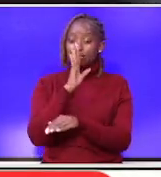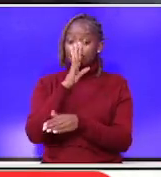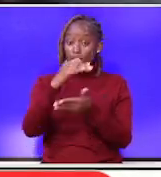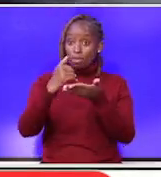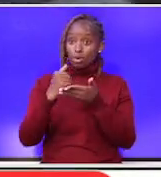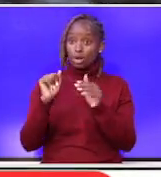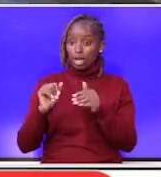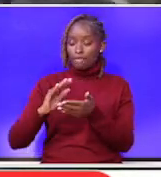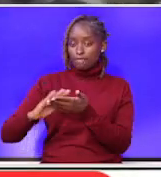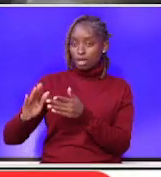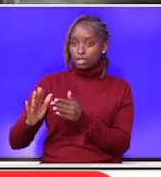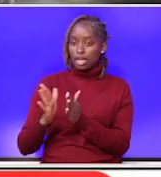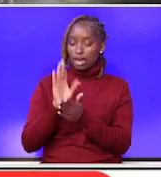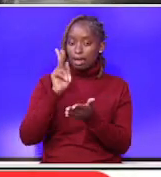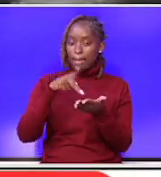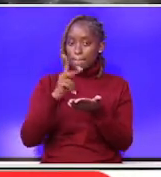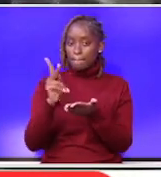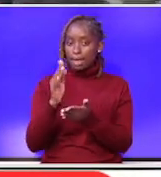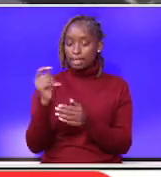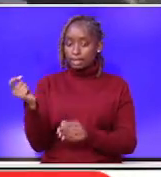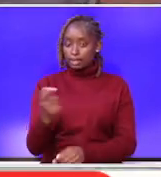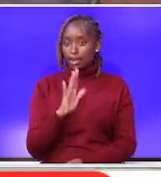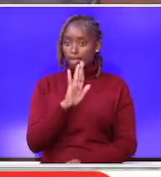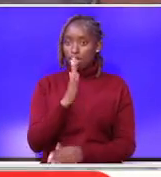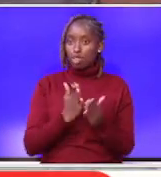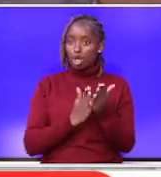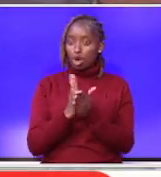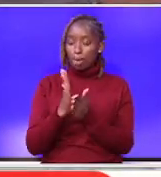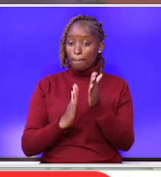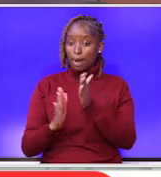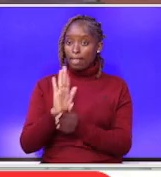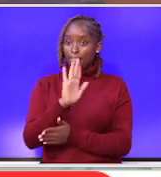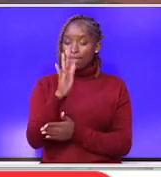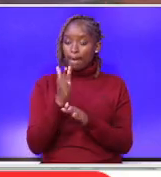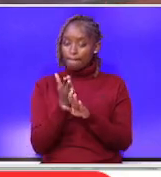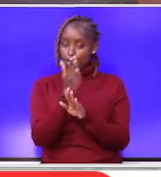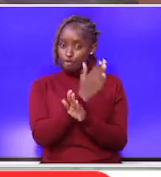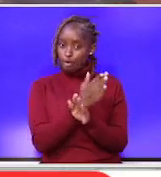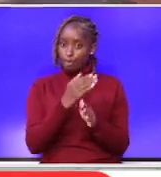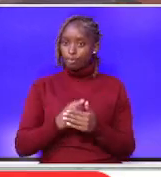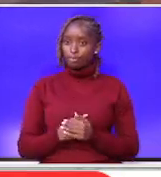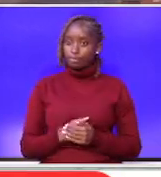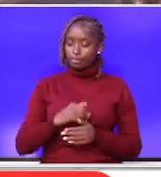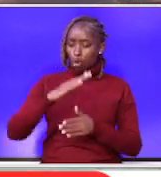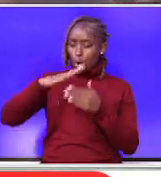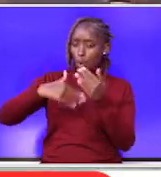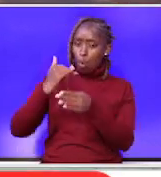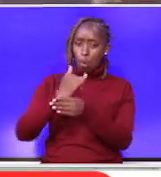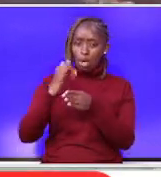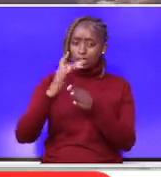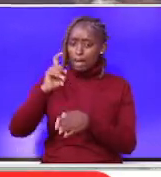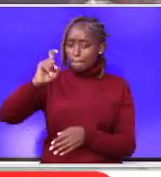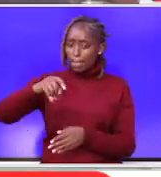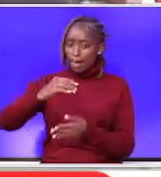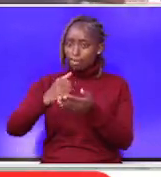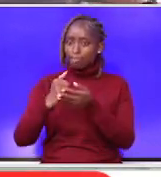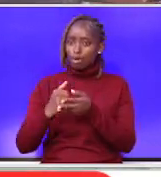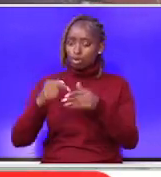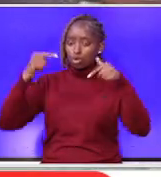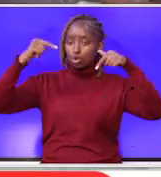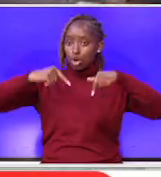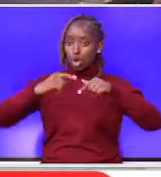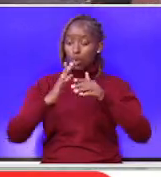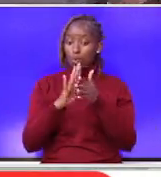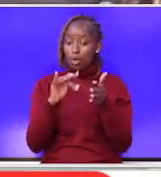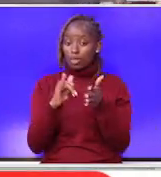kulipwa mshahara kulingana na mpango wao wa hapo awali. All interns must be posted today. All with payments as by the